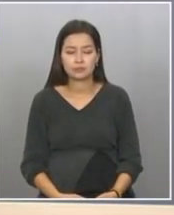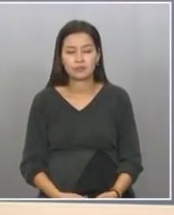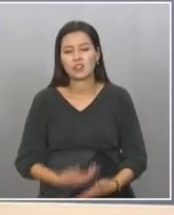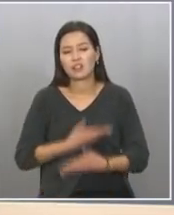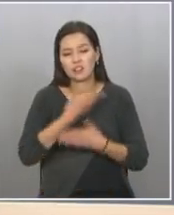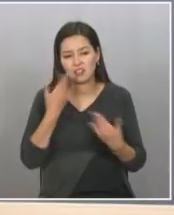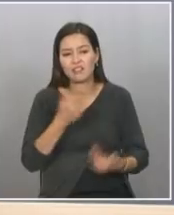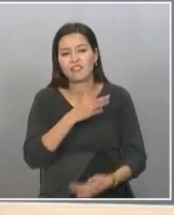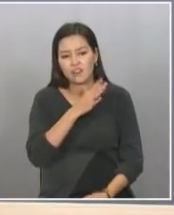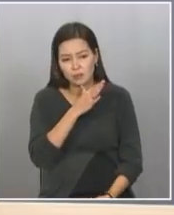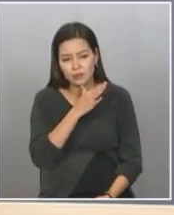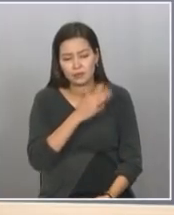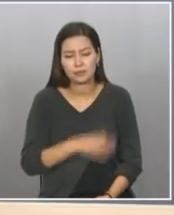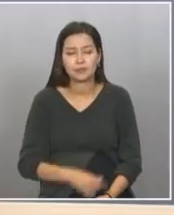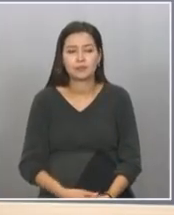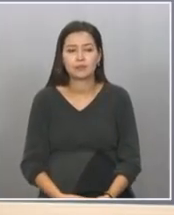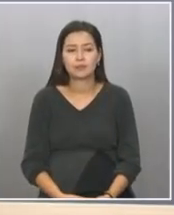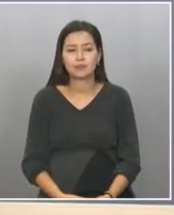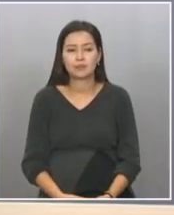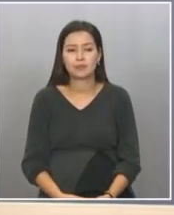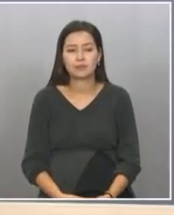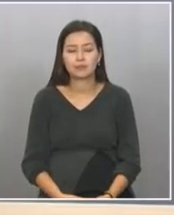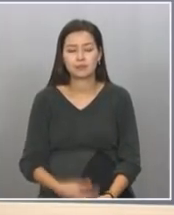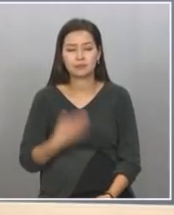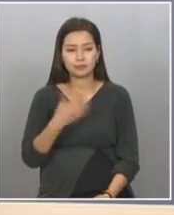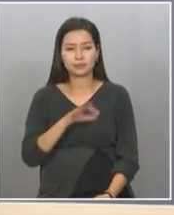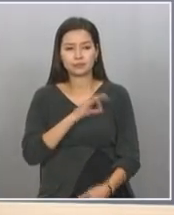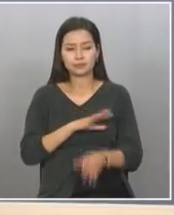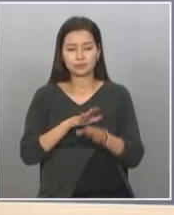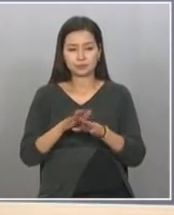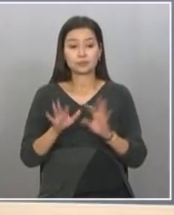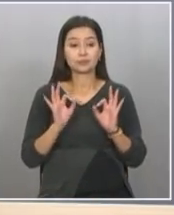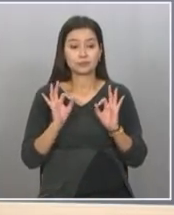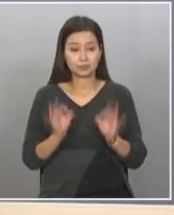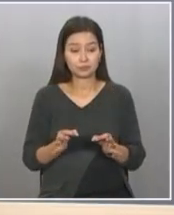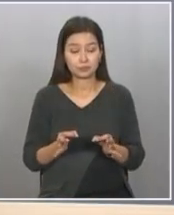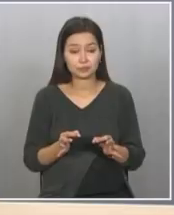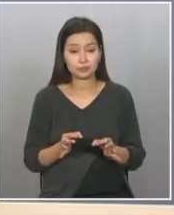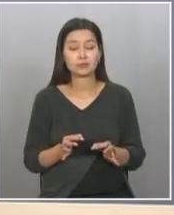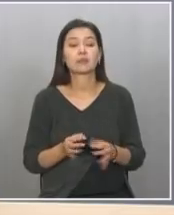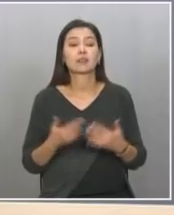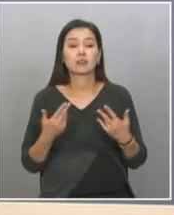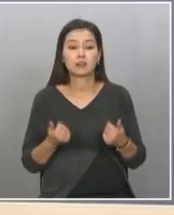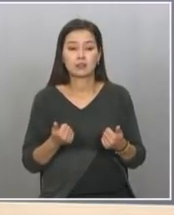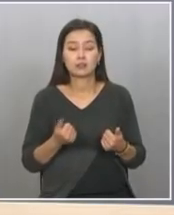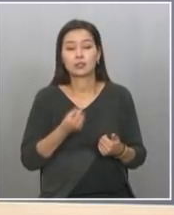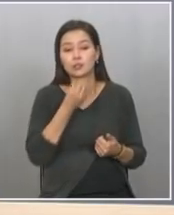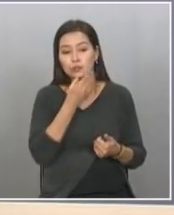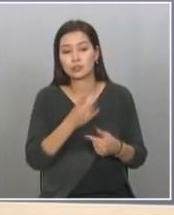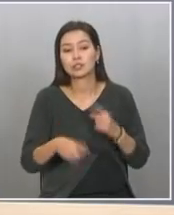Нет времени. Ведь мы часто используем это выражение, так, ребята? Хорошо.